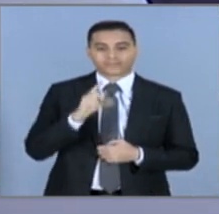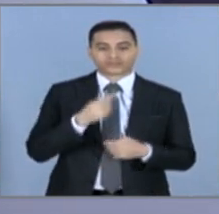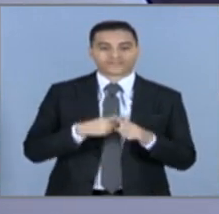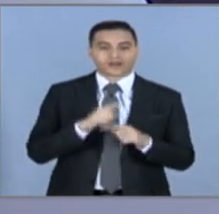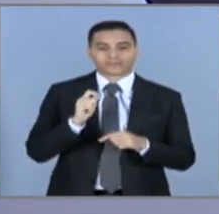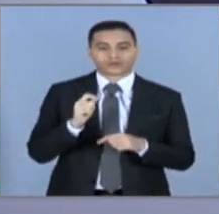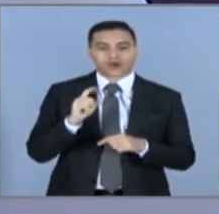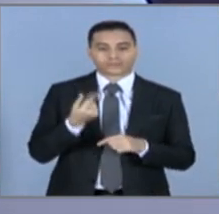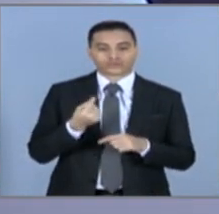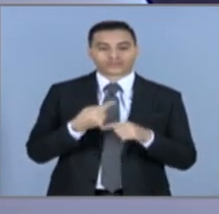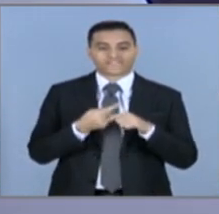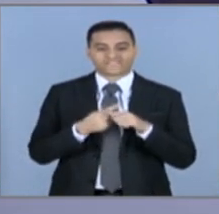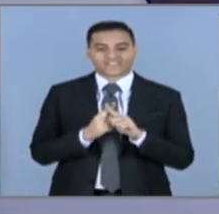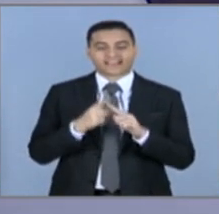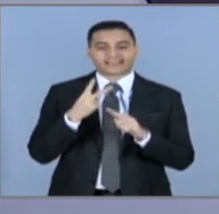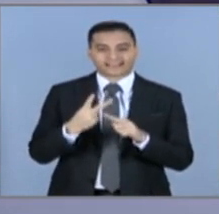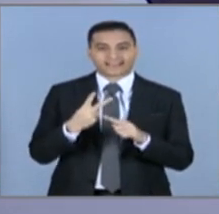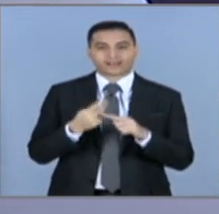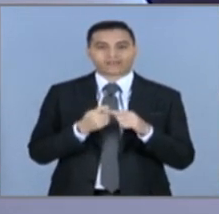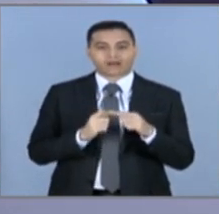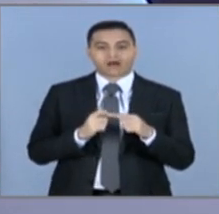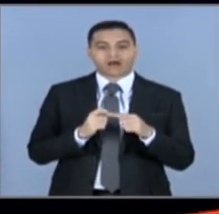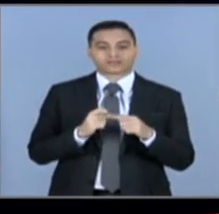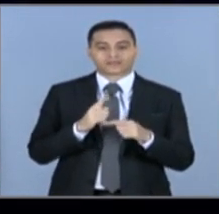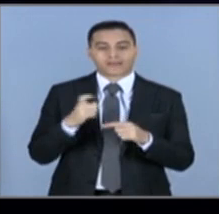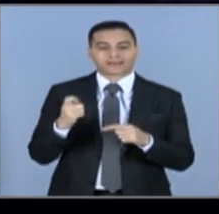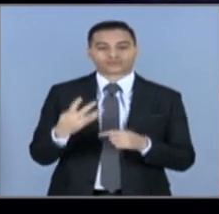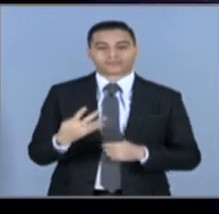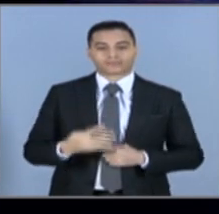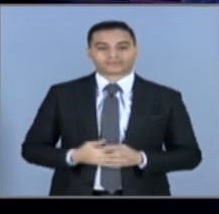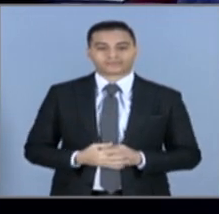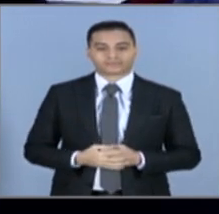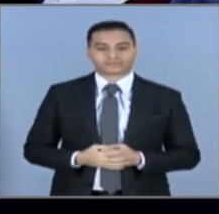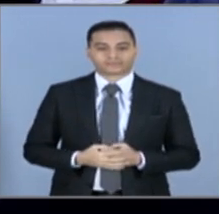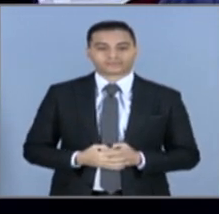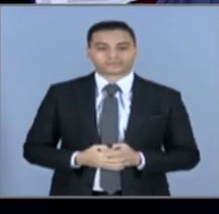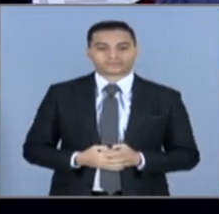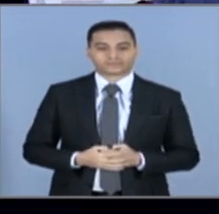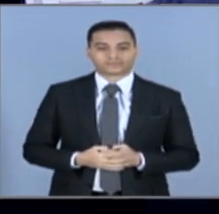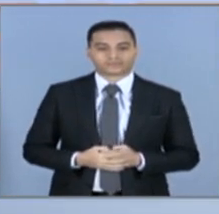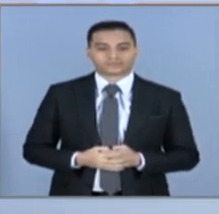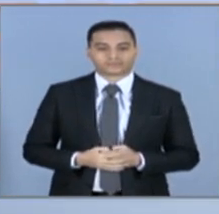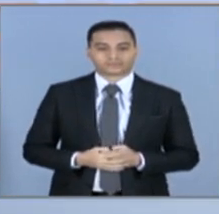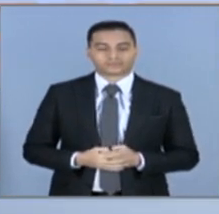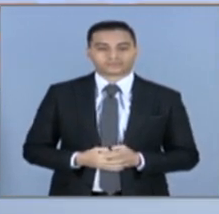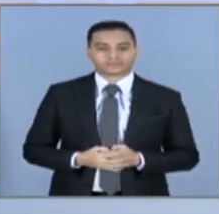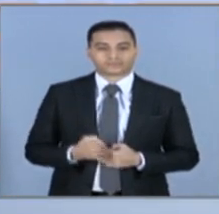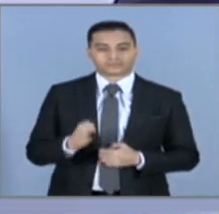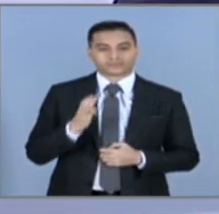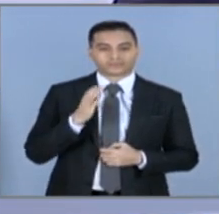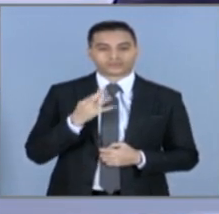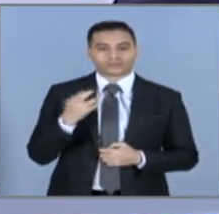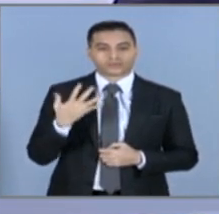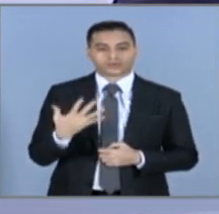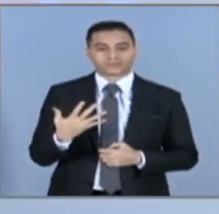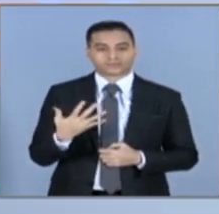145 يساوي كام؟ 15 في 15 في 2. يا إجابتك